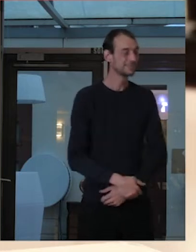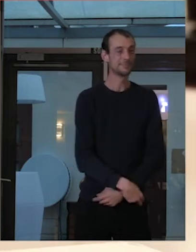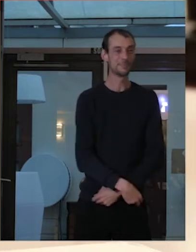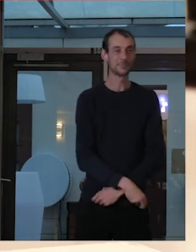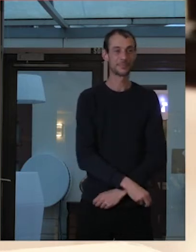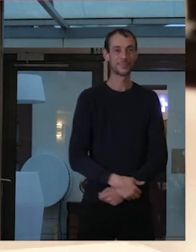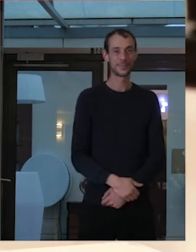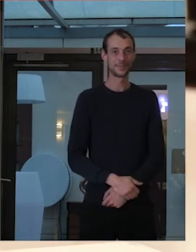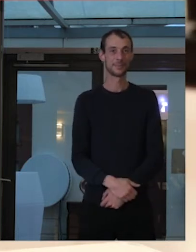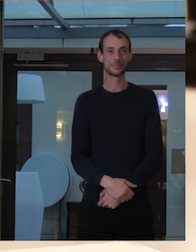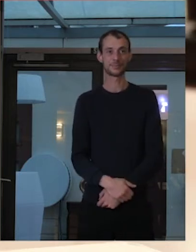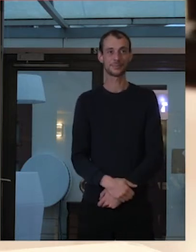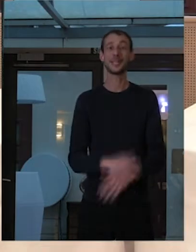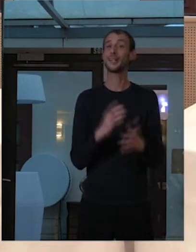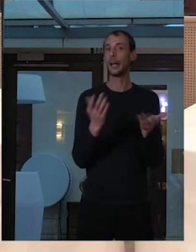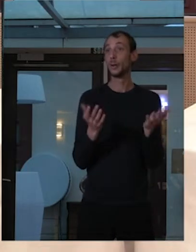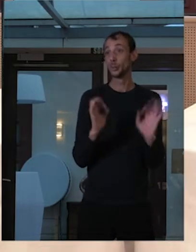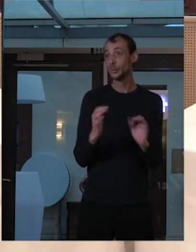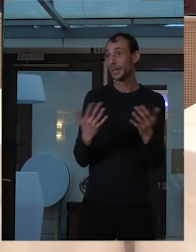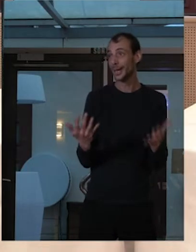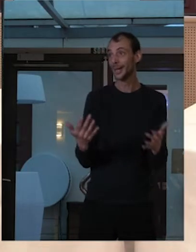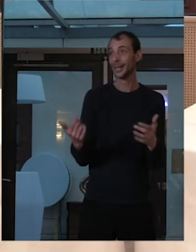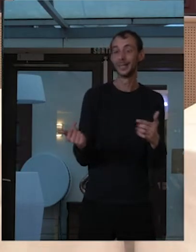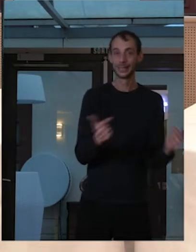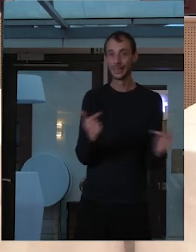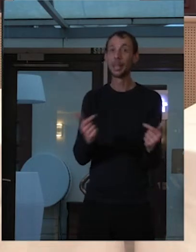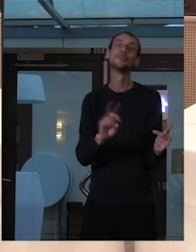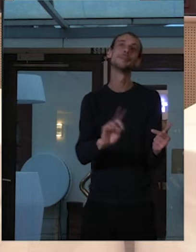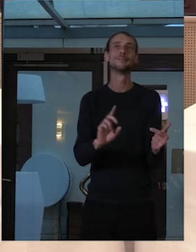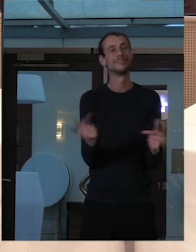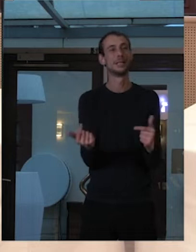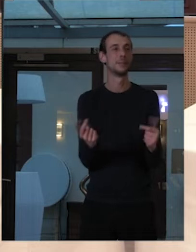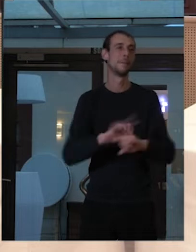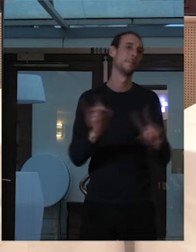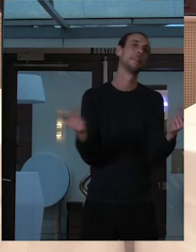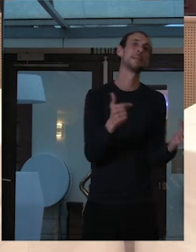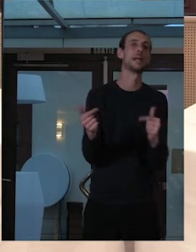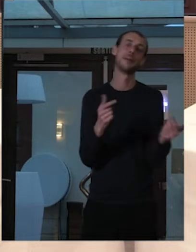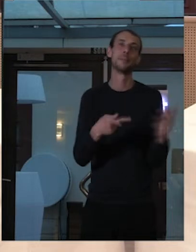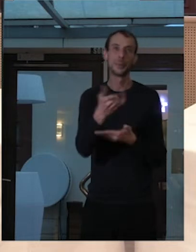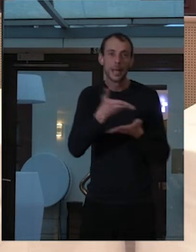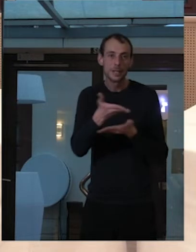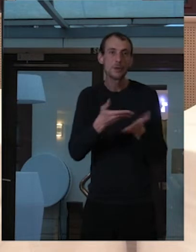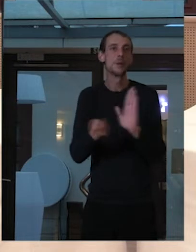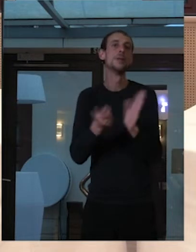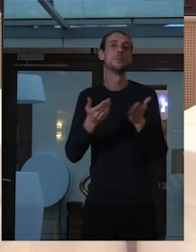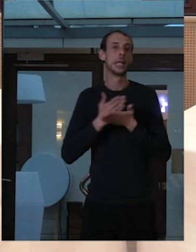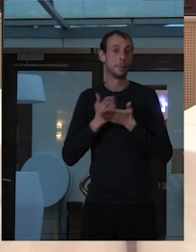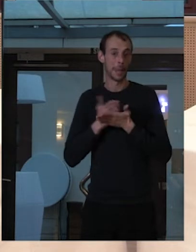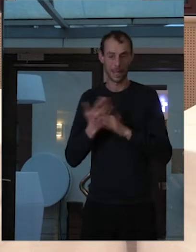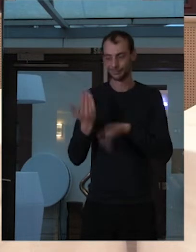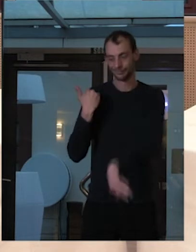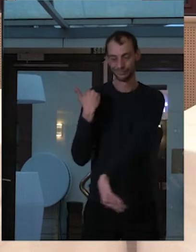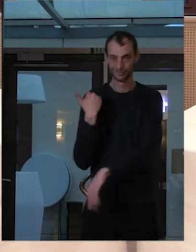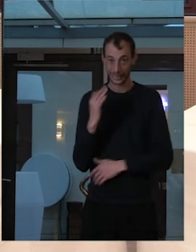C'est effectivement un débat, enfin, pas un débat, mais une discussion qu'on avait eue lors de la préparation et qui est très juste et